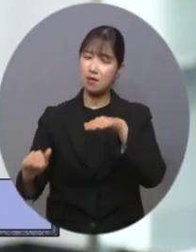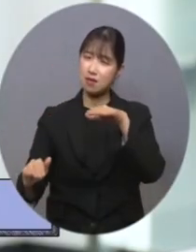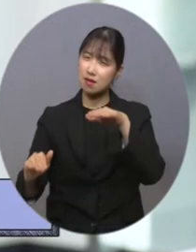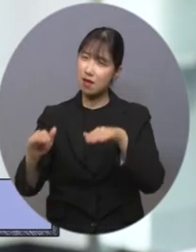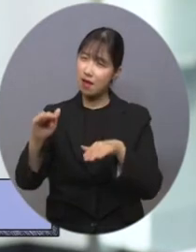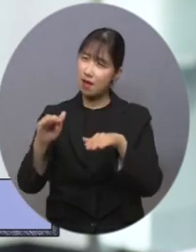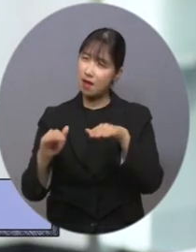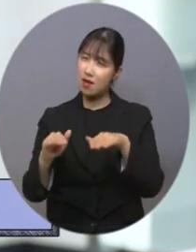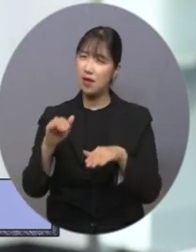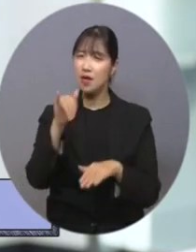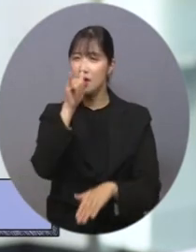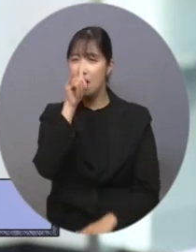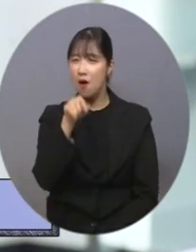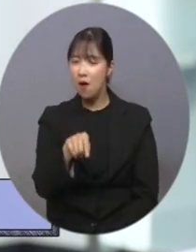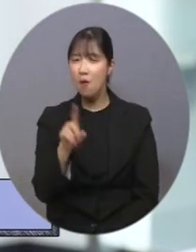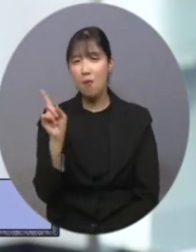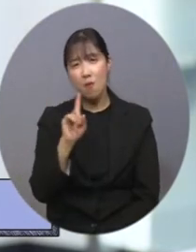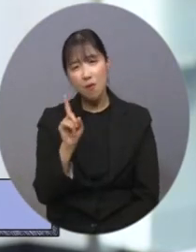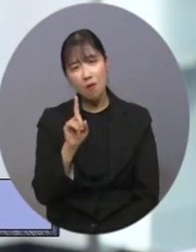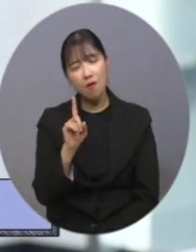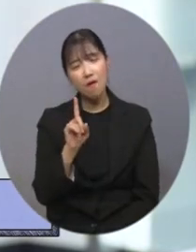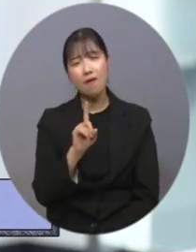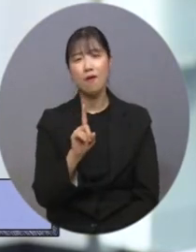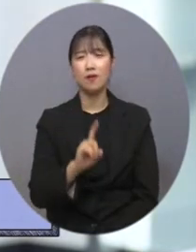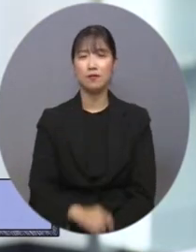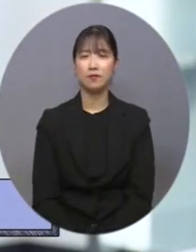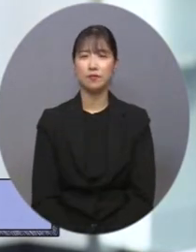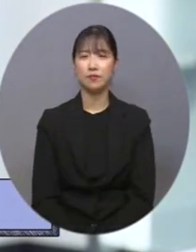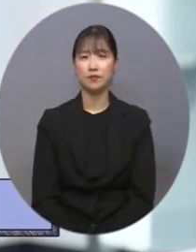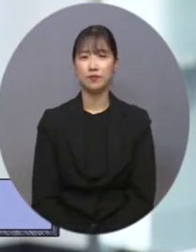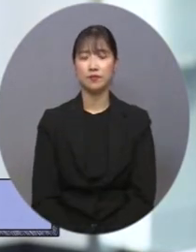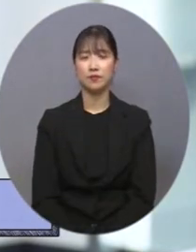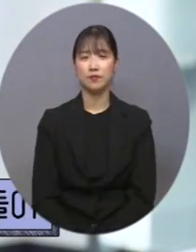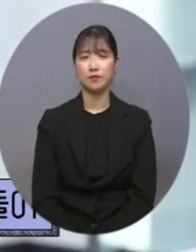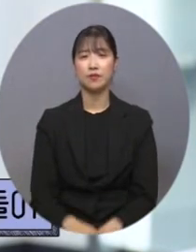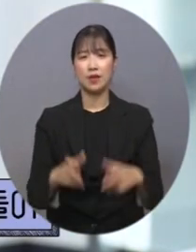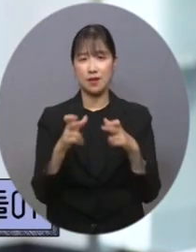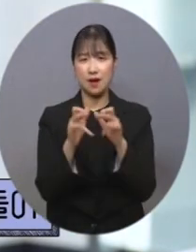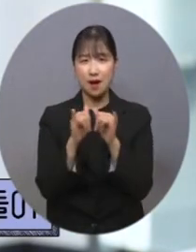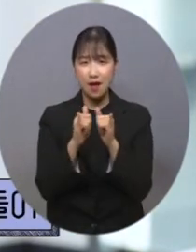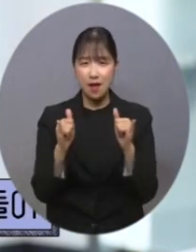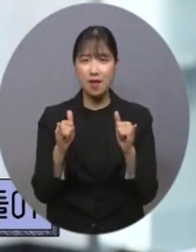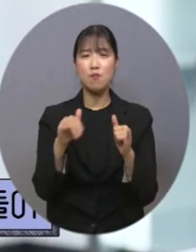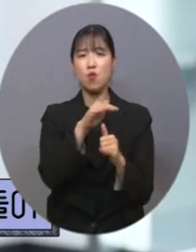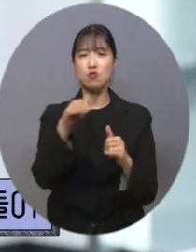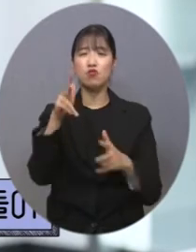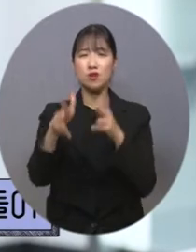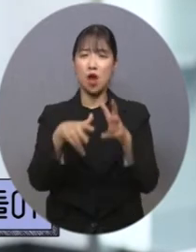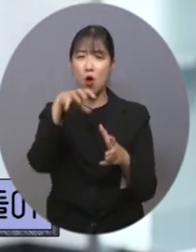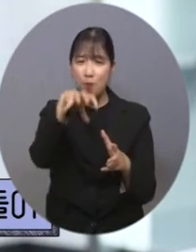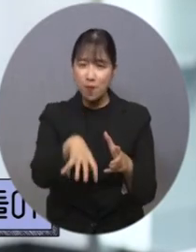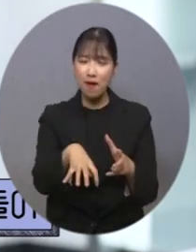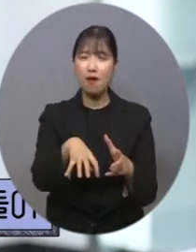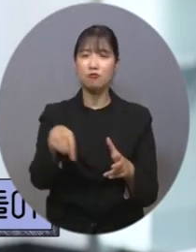원래 저 차이점 만약에 본다면은 아마 그 장애 표준 사업장 중에서 저희들처럼